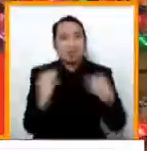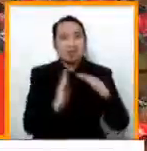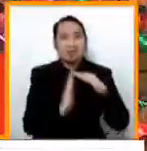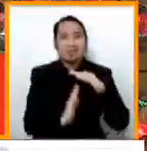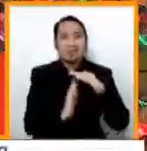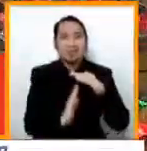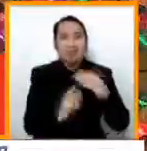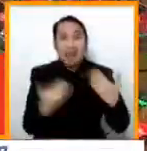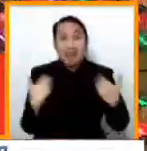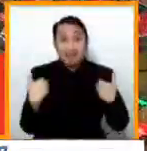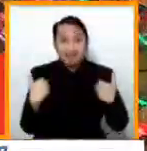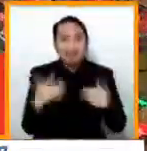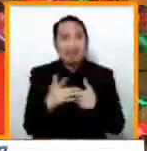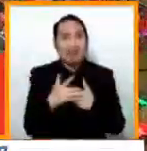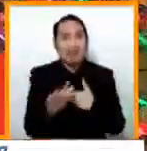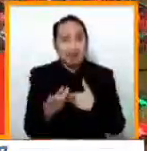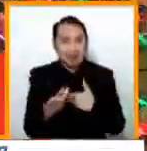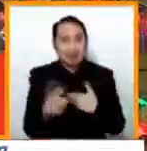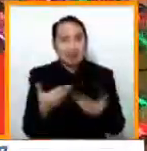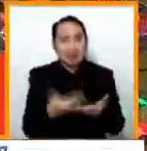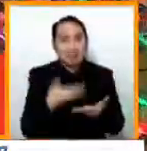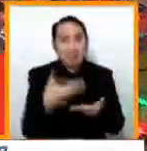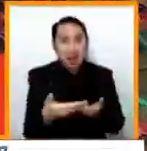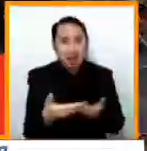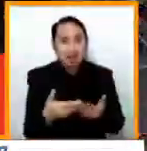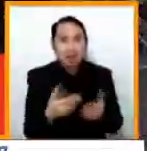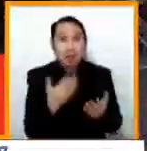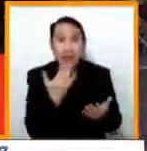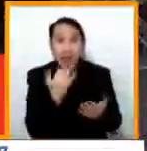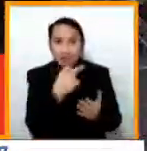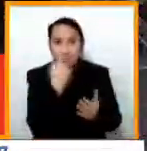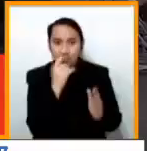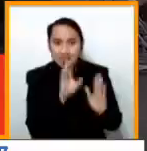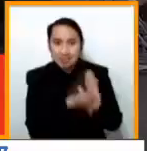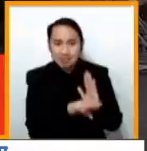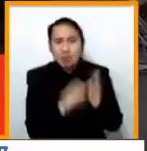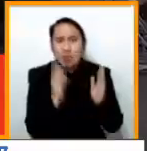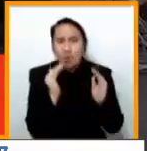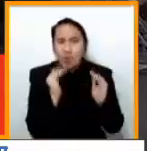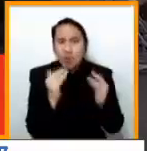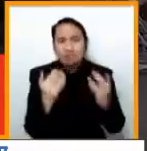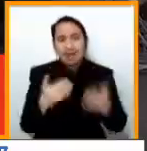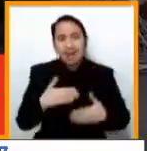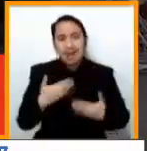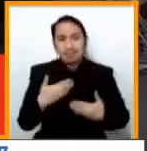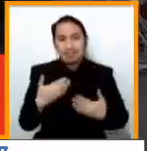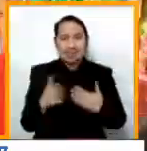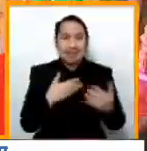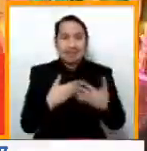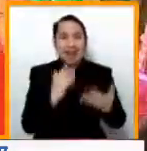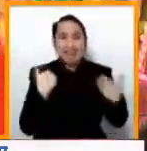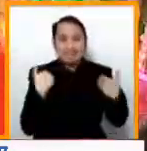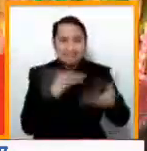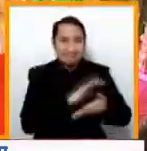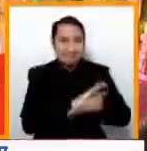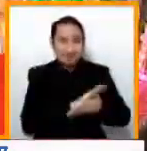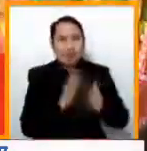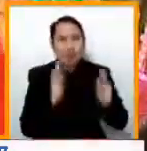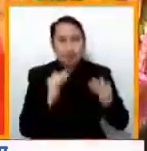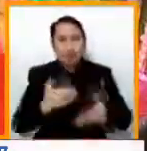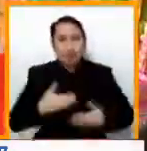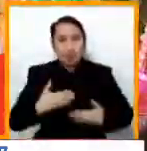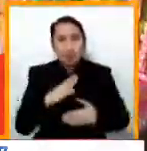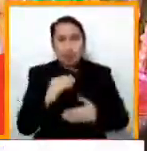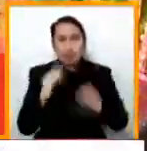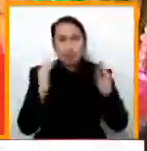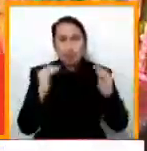rin ng maaga para mas mura. Sana raw, maligaya pa rin ang Pasko kahit may pandemic at sana'y magkasama-sama ang